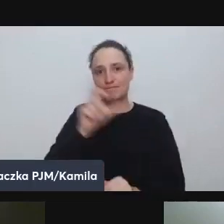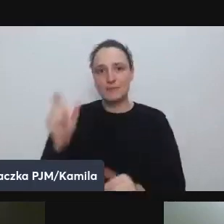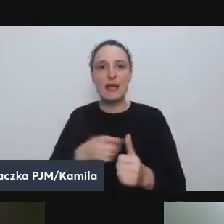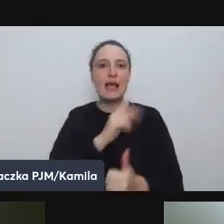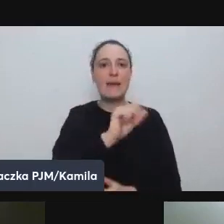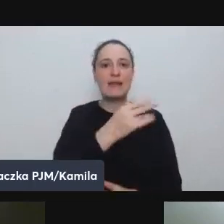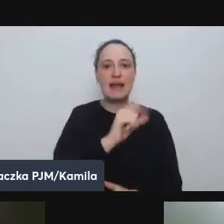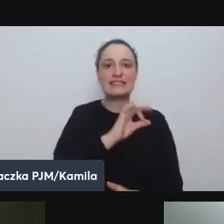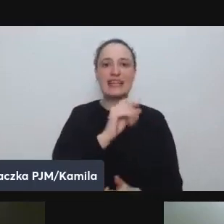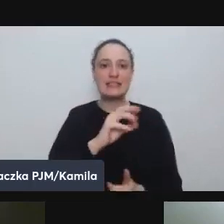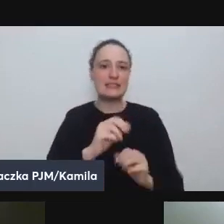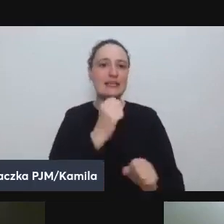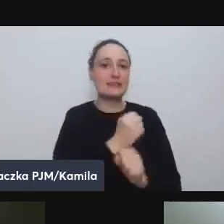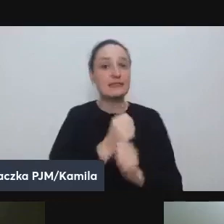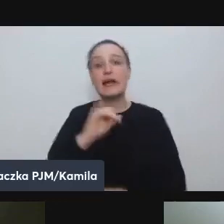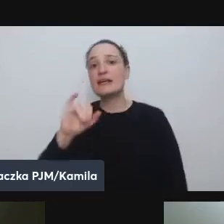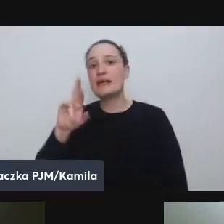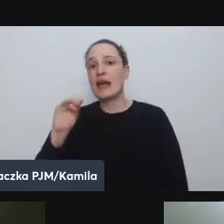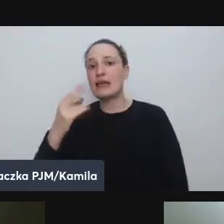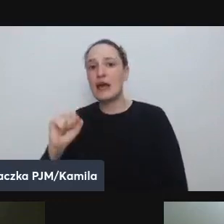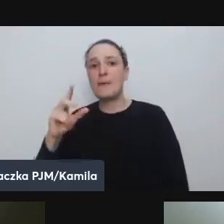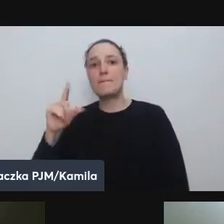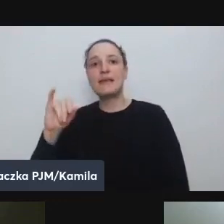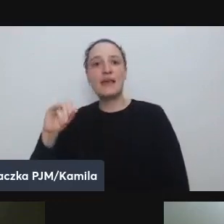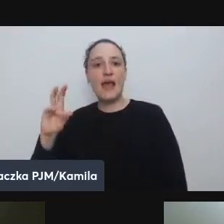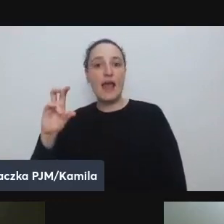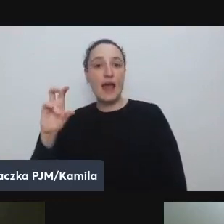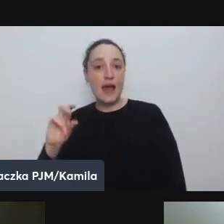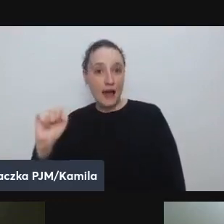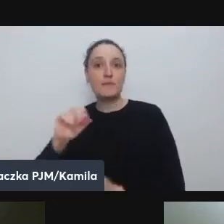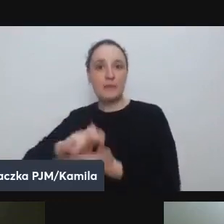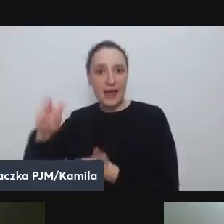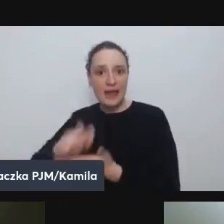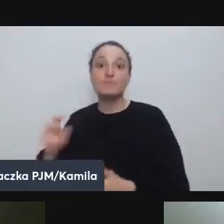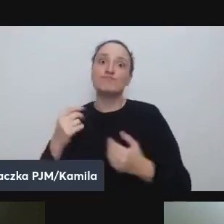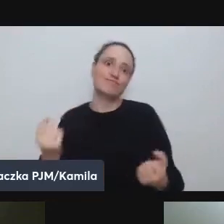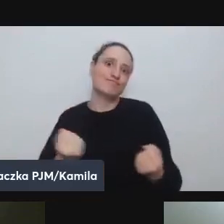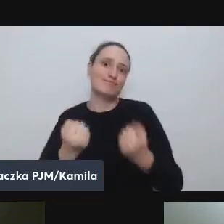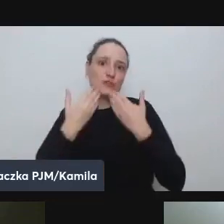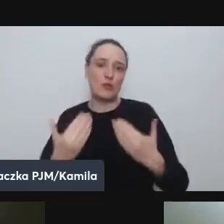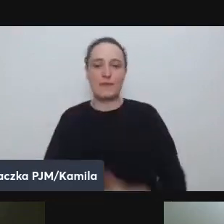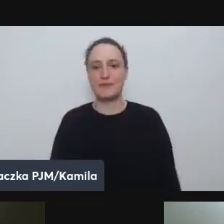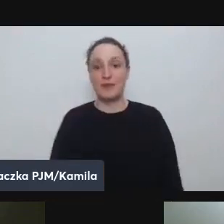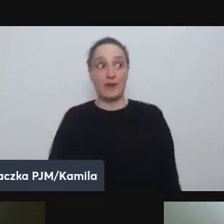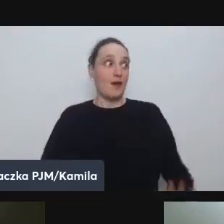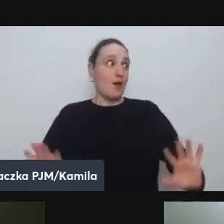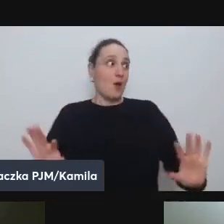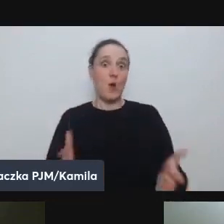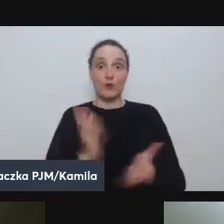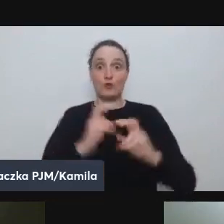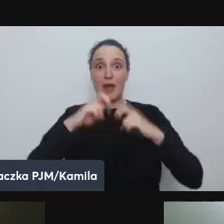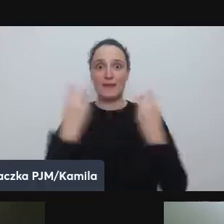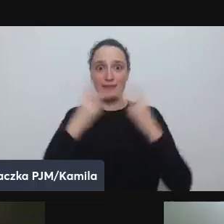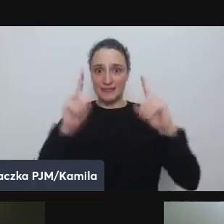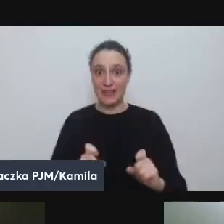Skalska, Irena Piecha. Bardzo Wam dziękujemy i teraz czuję, że możemy już chyba ten webinar rozpoczynać, a